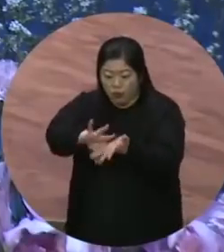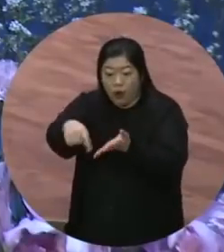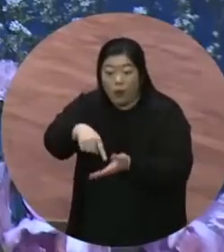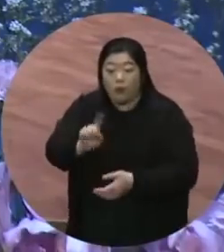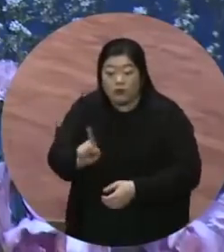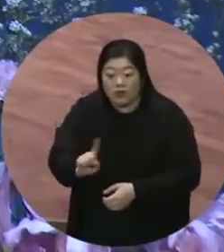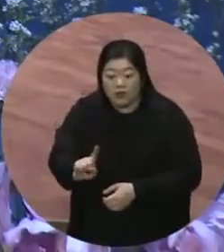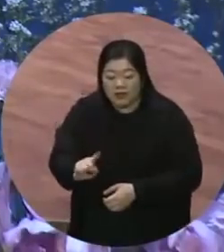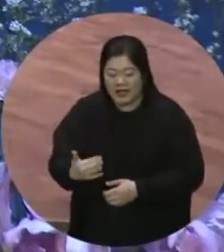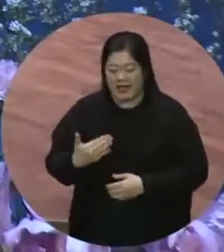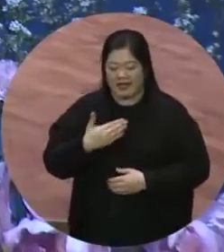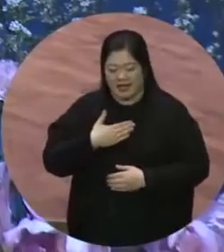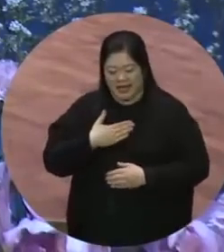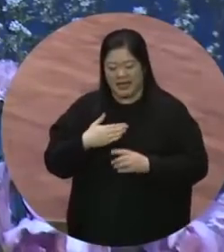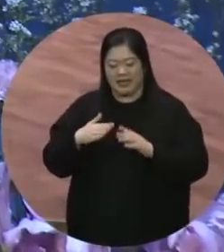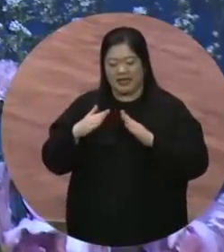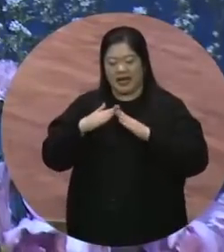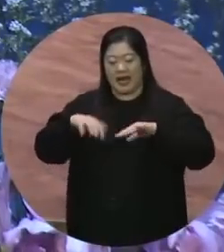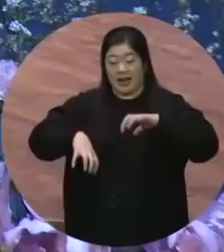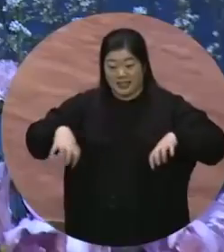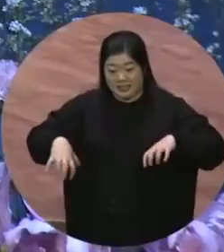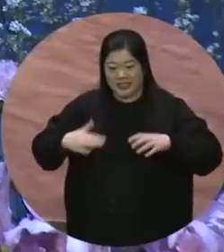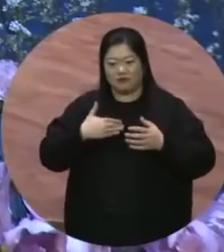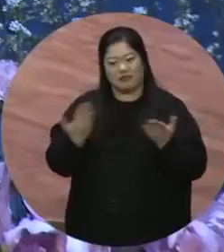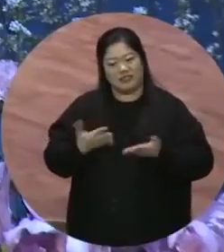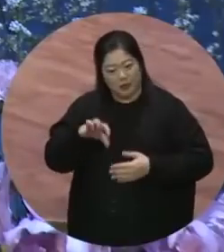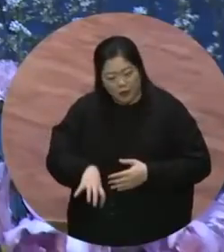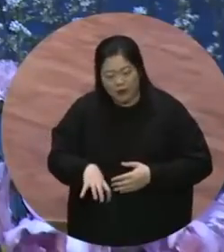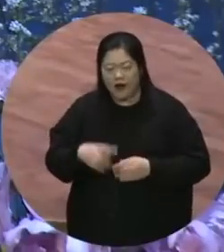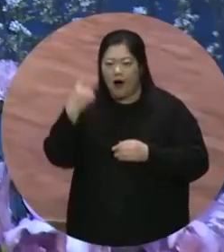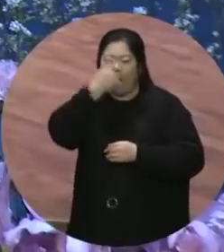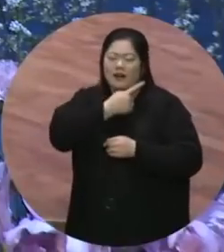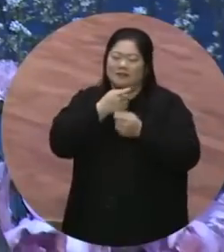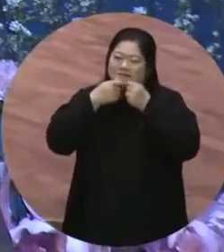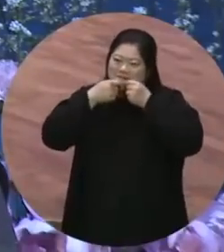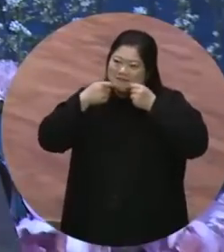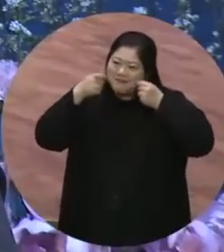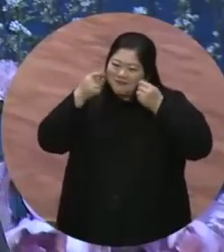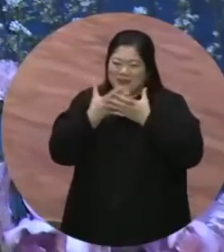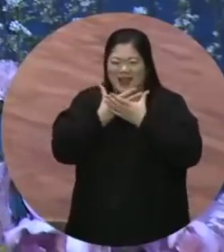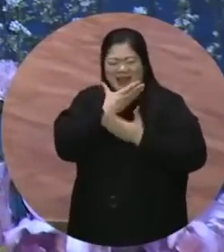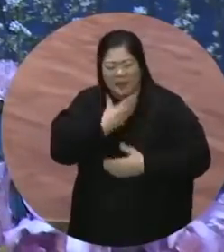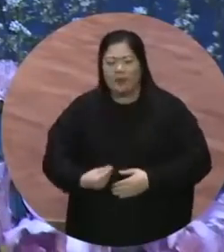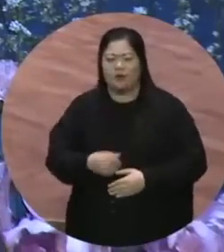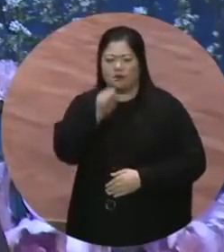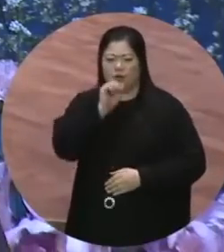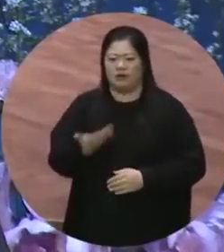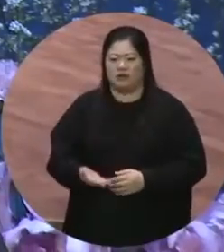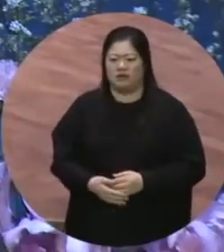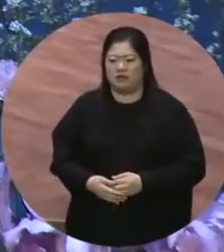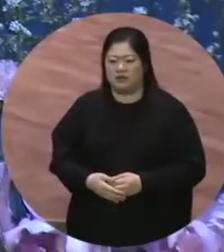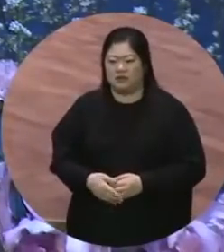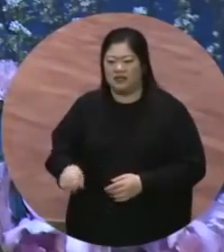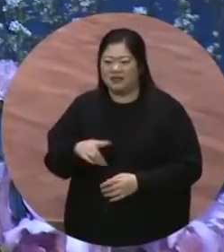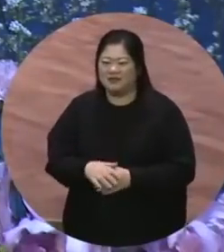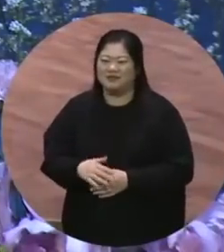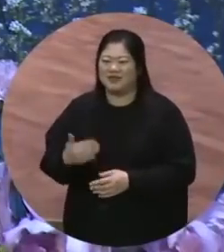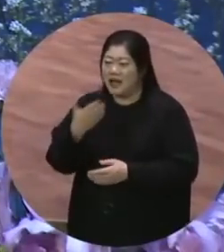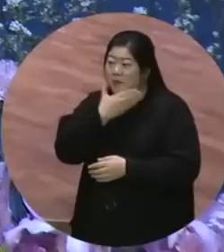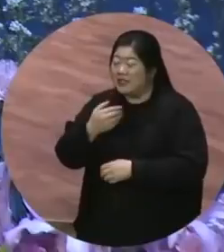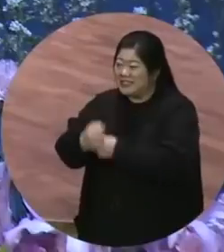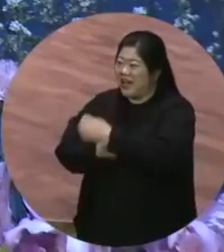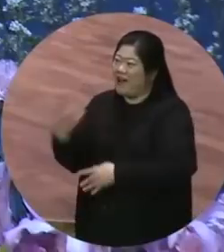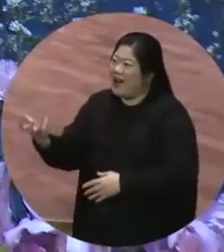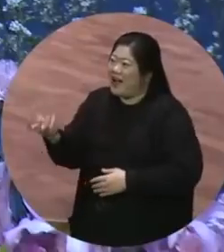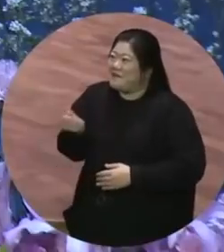자기가 사는 도시에서 제일 행복자가 돼야 돼요. 네. 여러분 가정에서 여러분 친구 중에서 여러분 동료 중에서